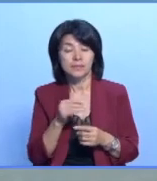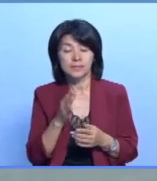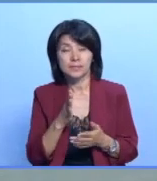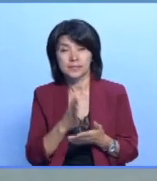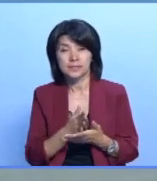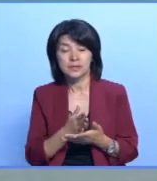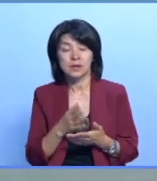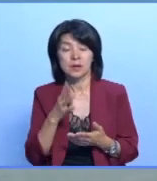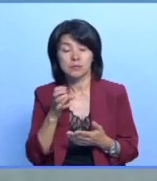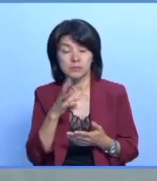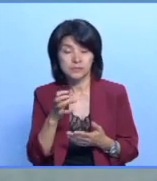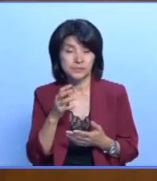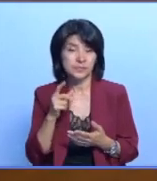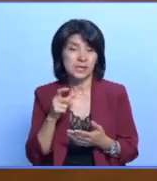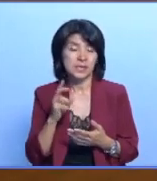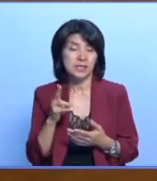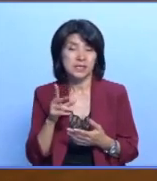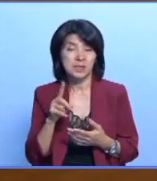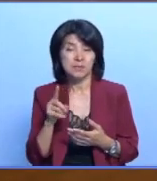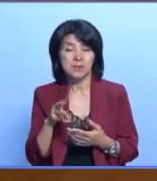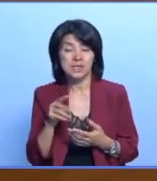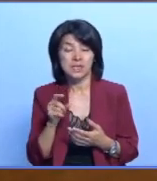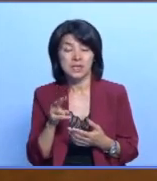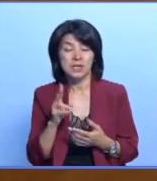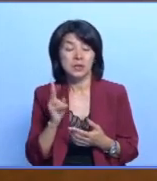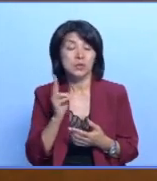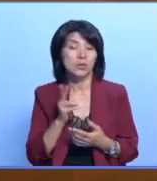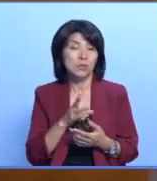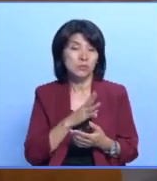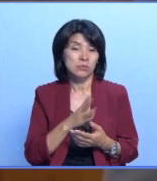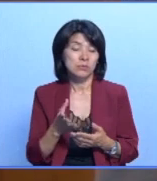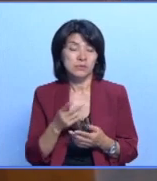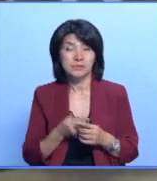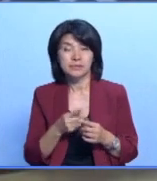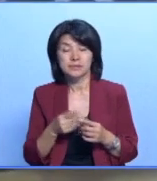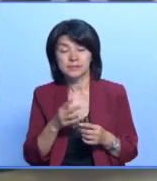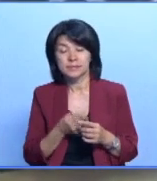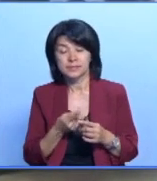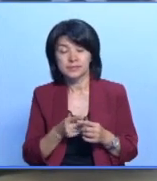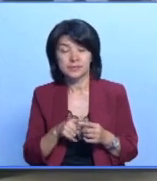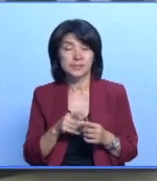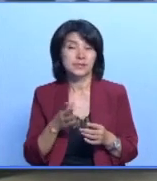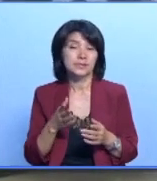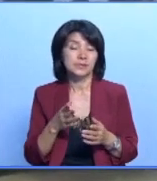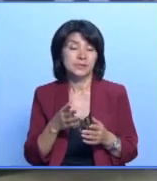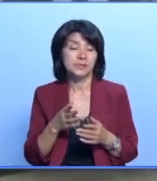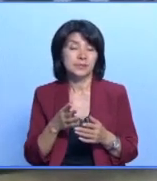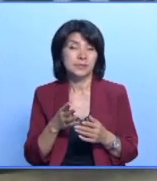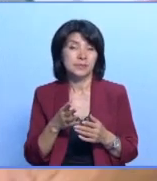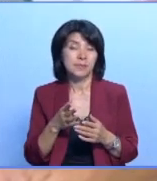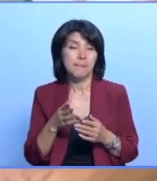Тираж книги 500 экземпляров. Амантай Тойшибайулы поблагодарил всех тех, кто внес свой вклад в публикацию этого произведения. Автор уверен, что его работы